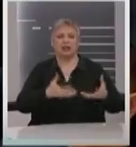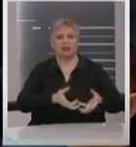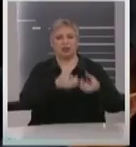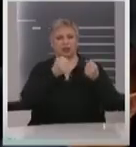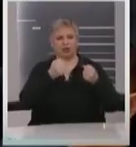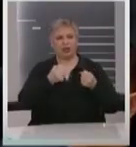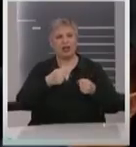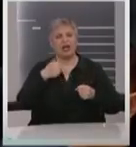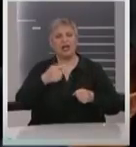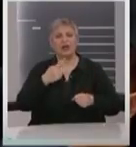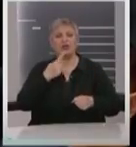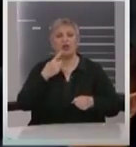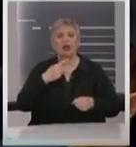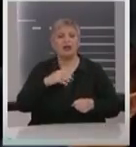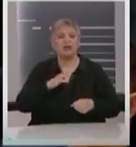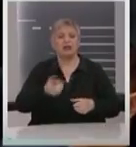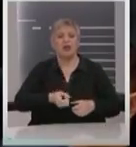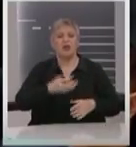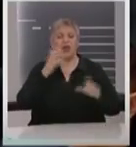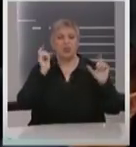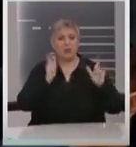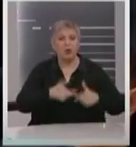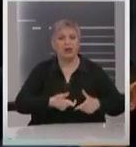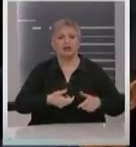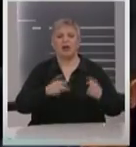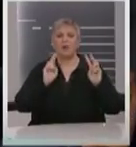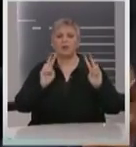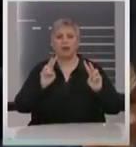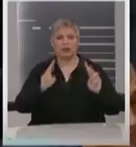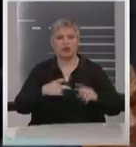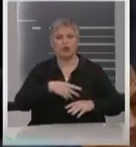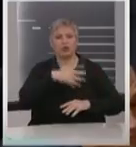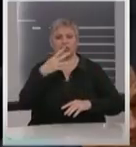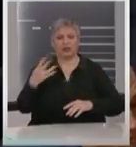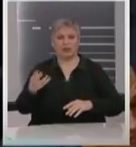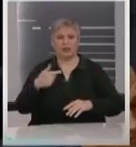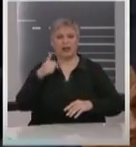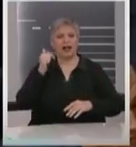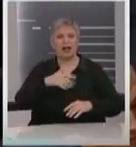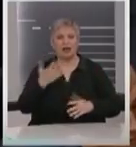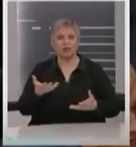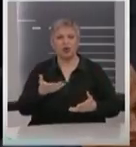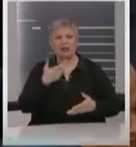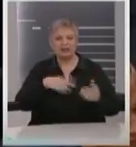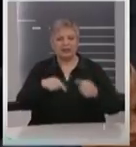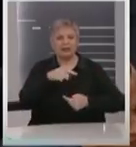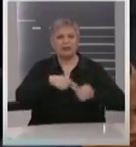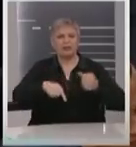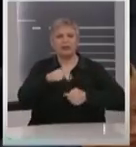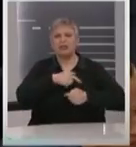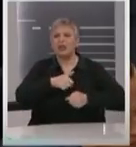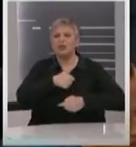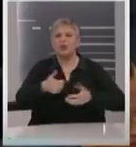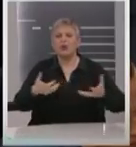της Νέας Δημοκρατίας και του ΣΥΡΙΖΑ ότι με τα μνημόνια σώνετε την Ελλάδα. Τους διεθνείς τοκογλύφους και τις τράπεζες